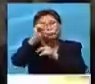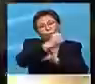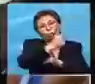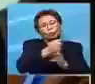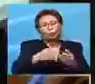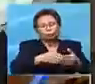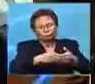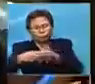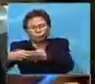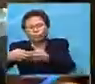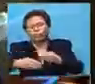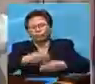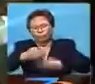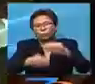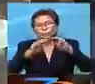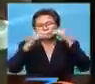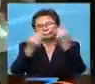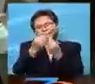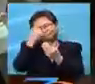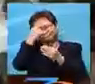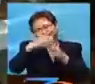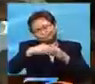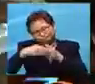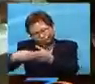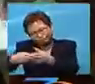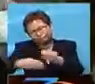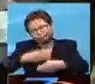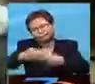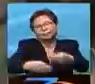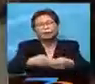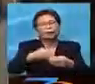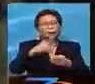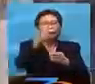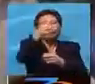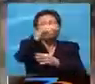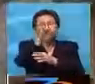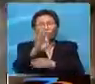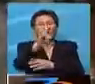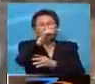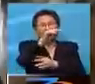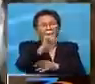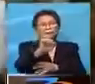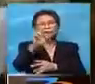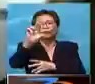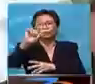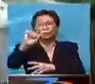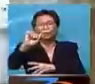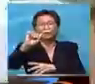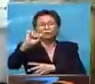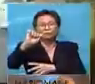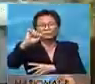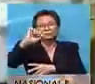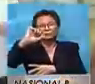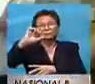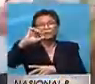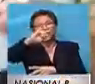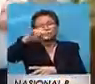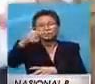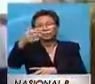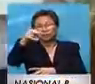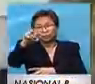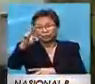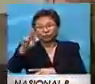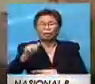memacu kemajuan masyarakat India menurut Profesor Datuk Dr NS rajendran Datuk Seri Najib berpuas hati di